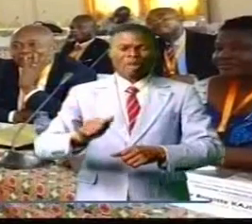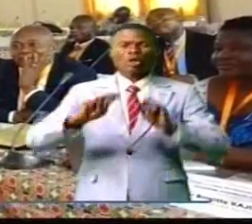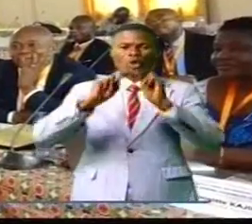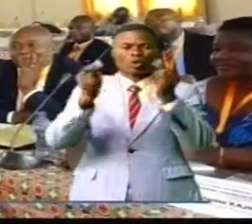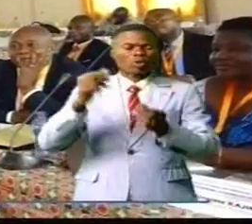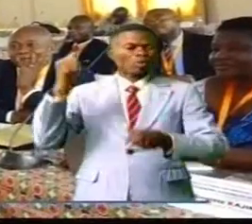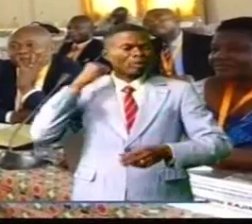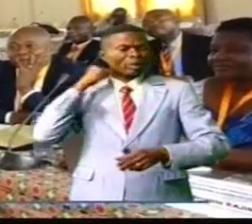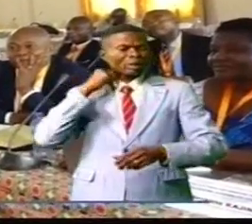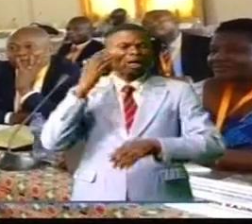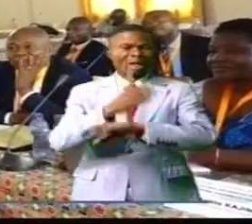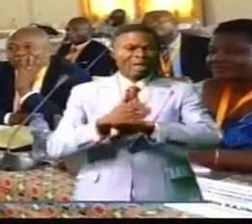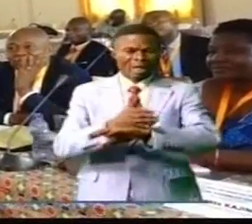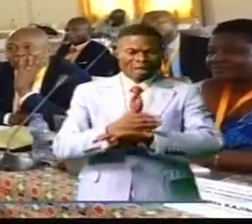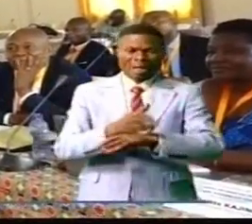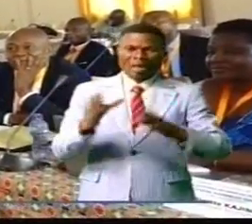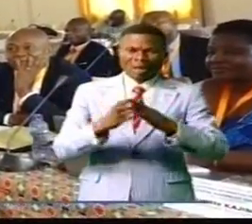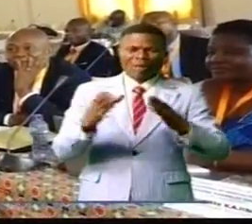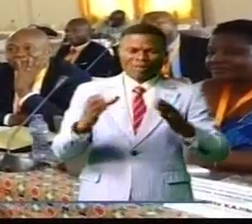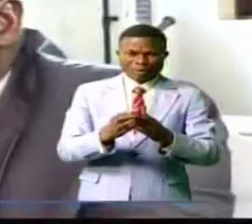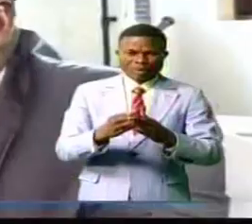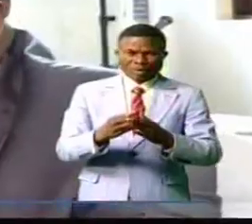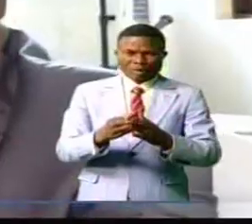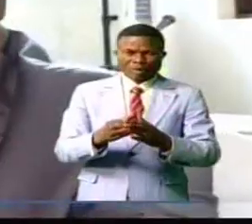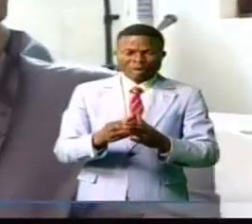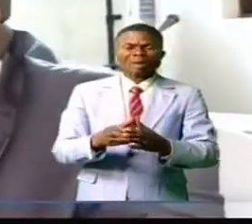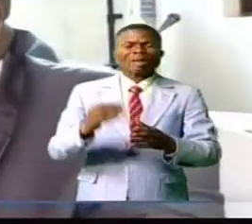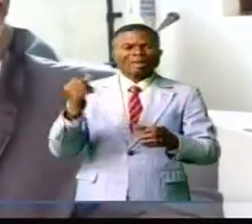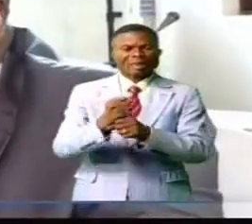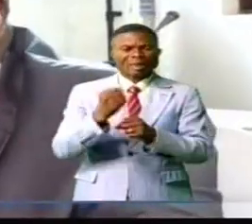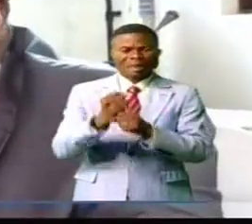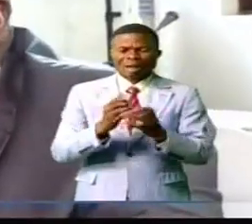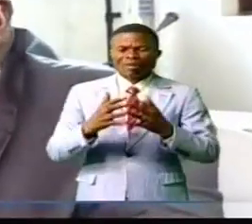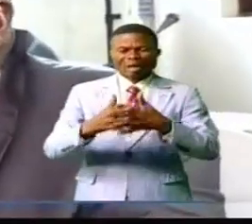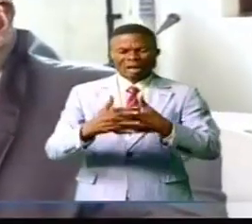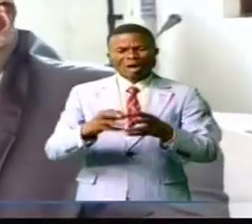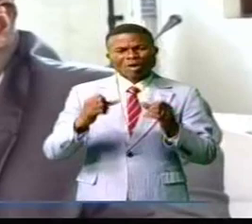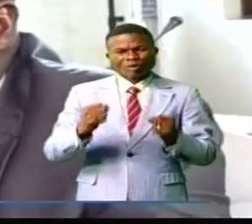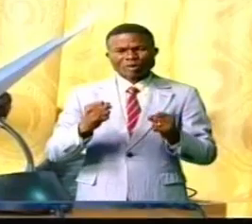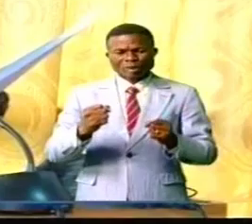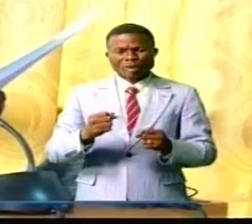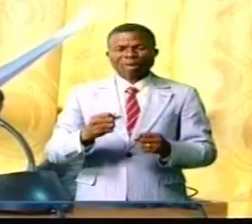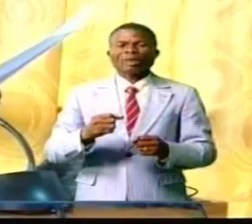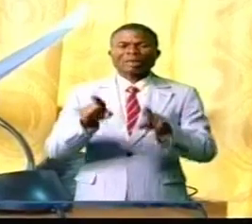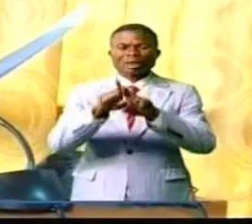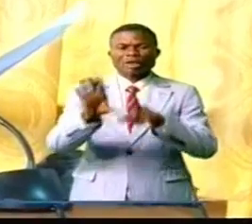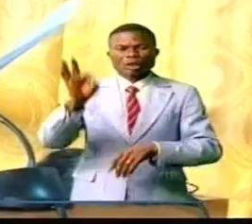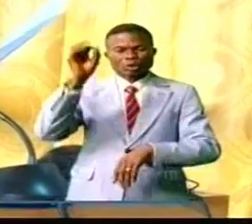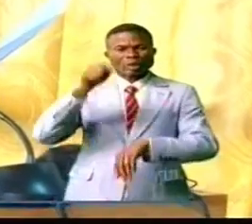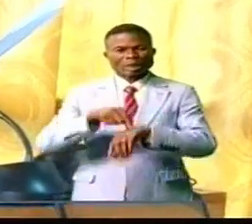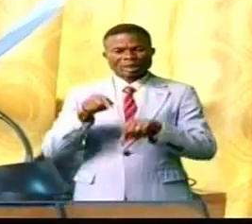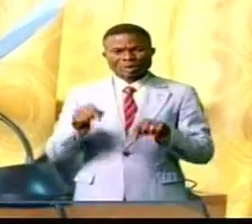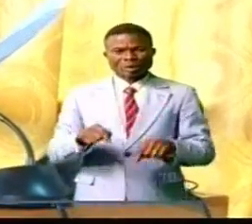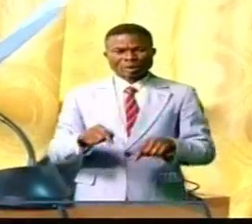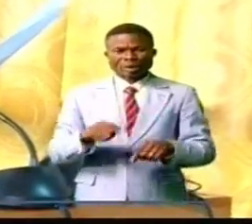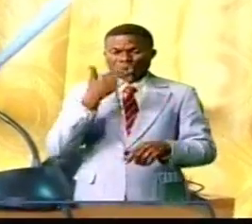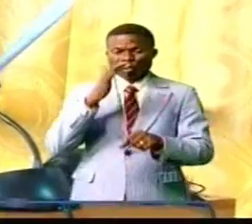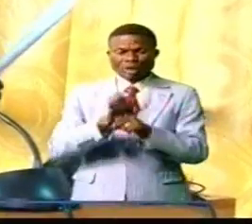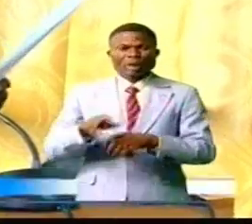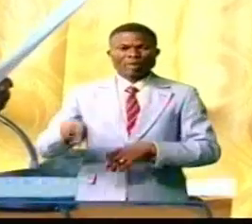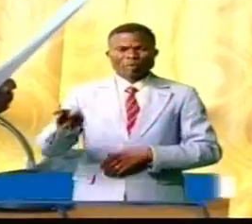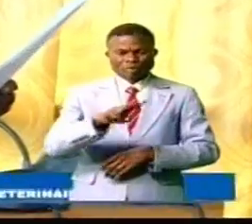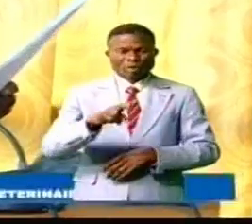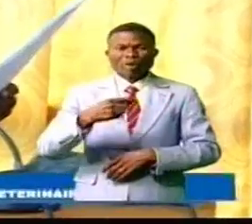médecins vétérinaires avec qui il entend nouer un réel partenariat. Je profite de cette occasion pour vous rassurer